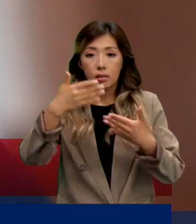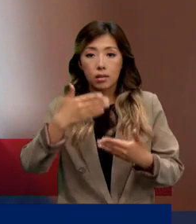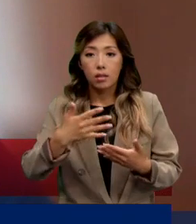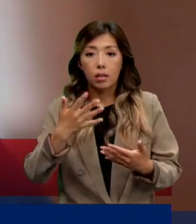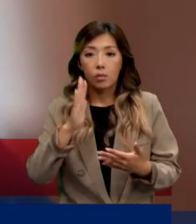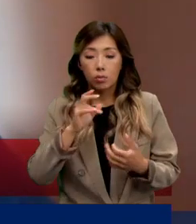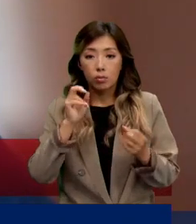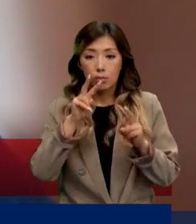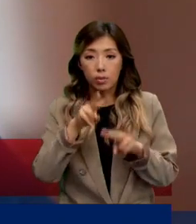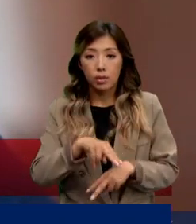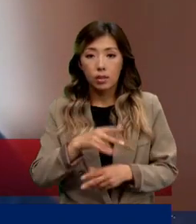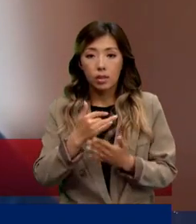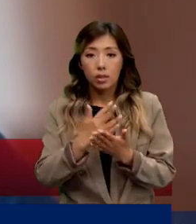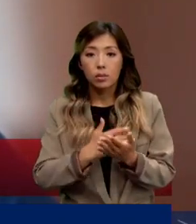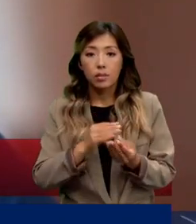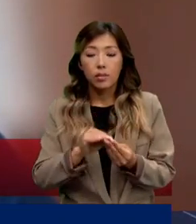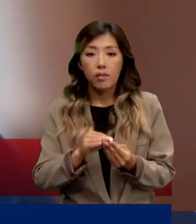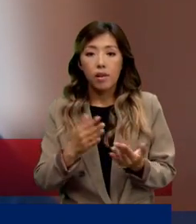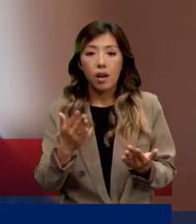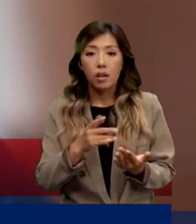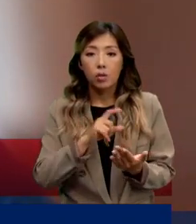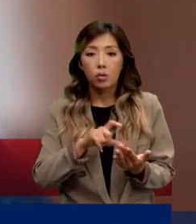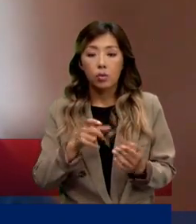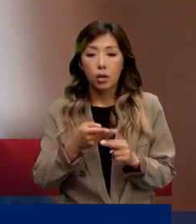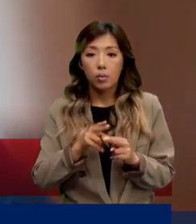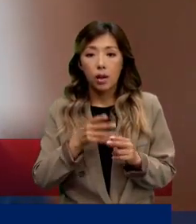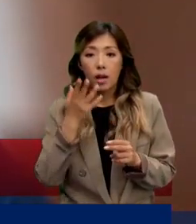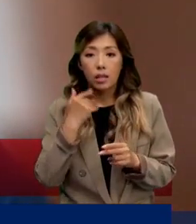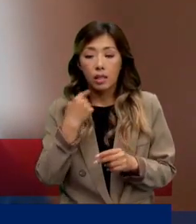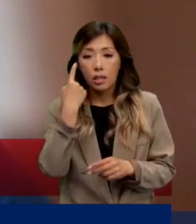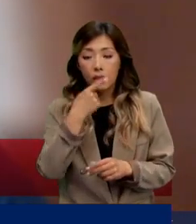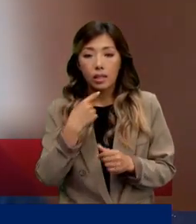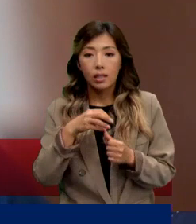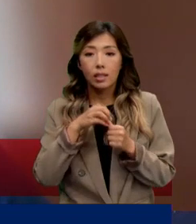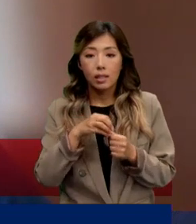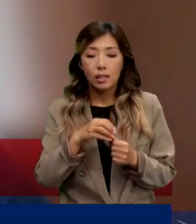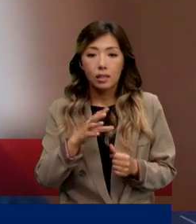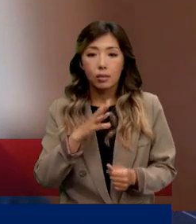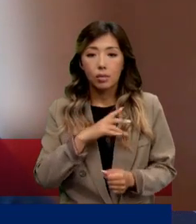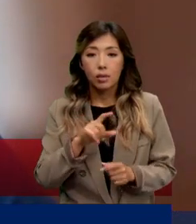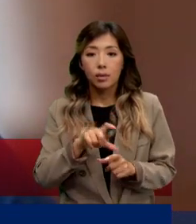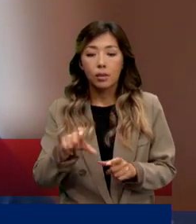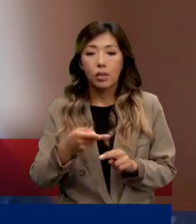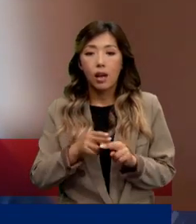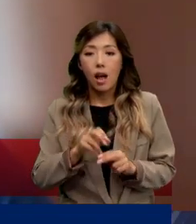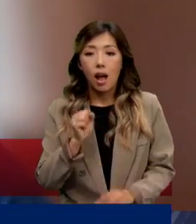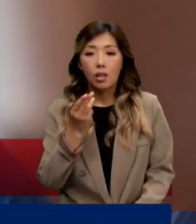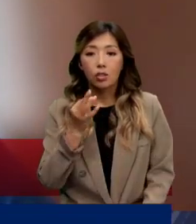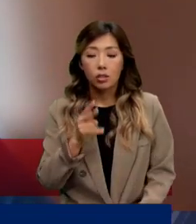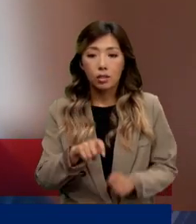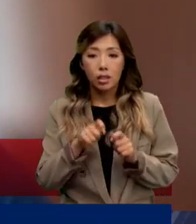акиматов. Эти же списки. Ситуация следующая, что когда формировались лидеры и аутсайдеры проекта «Ашек», и